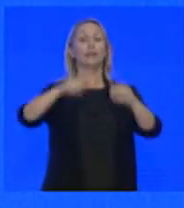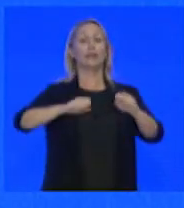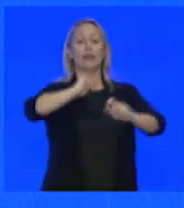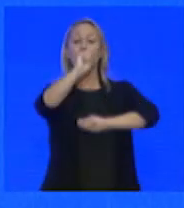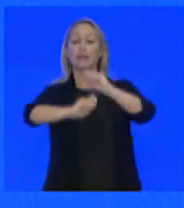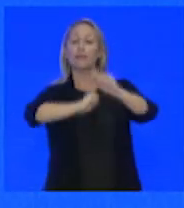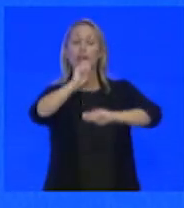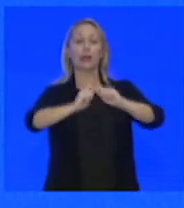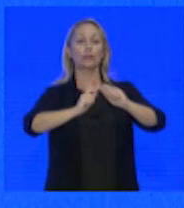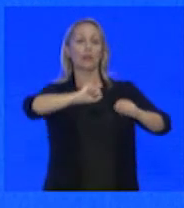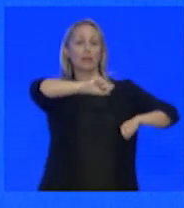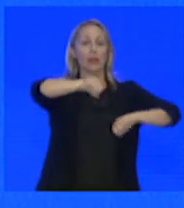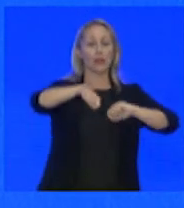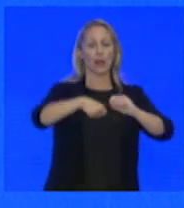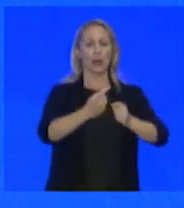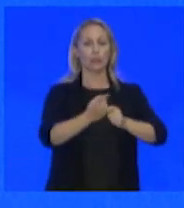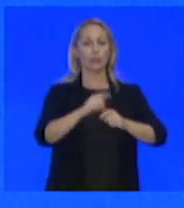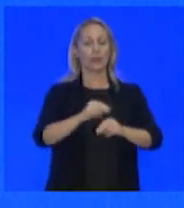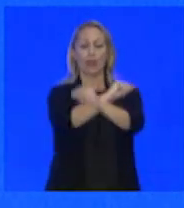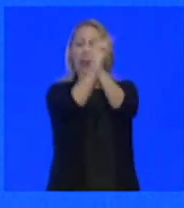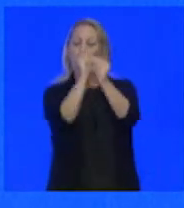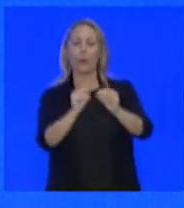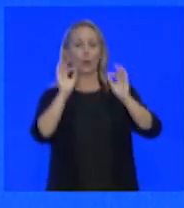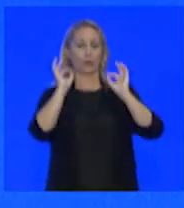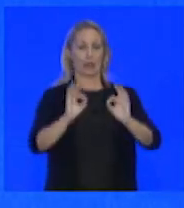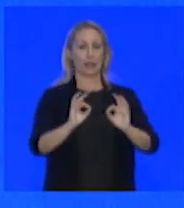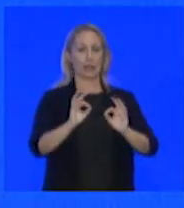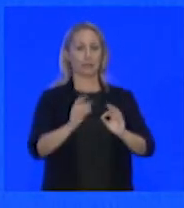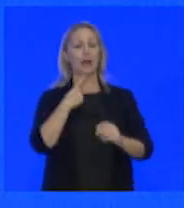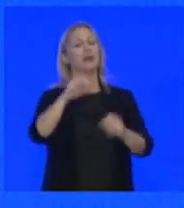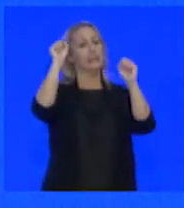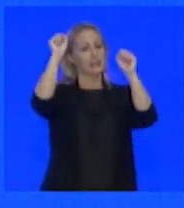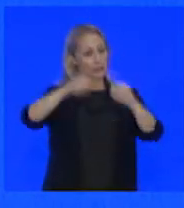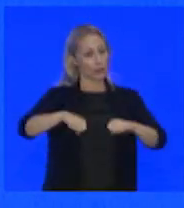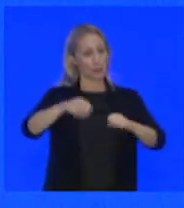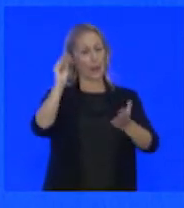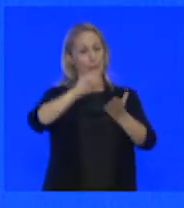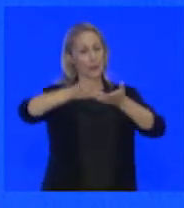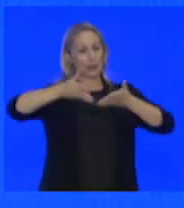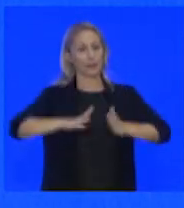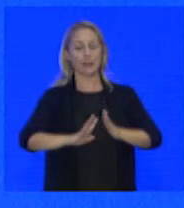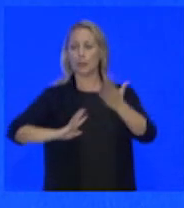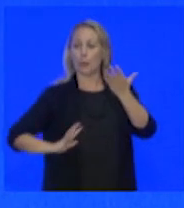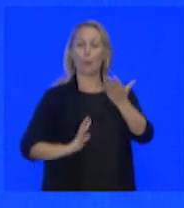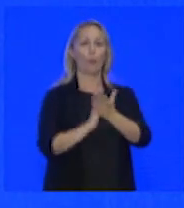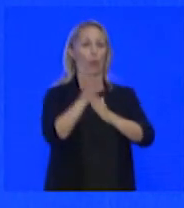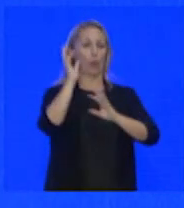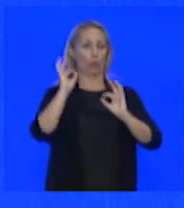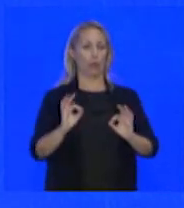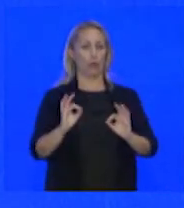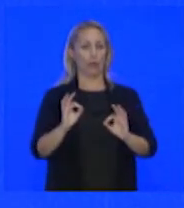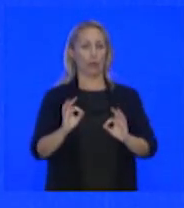συμφωνία δράσης και αποτελέσματος, σε μια συμφωνία αναγέννησης και προόδου, που θα τηρηθεί με